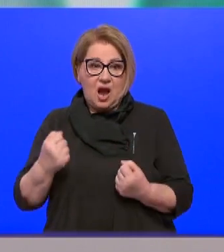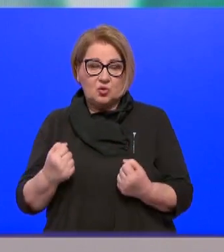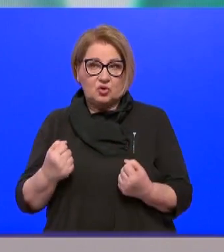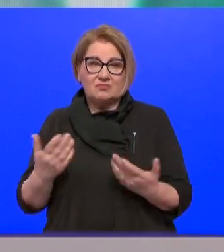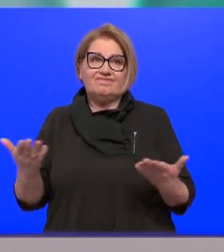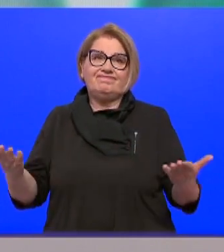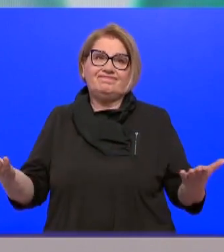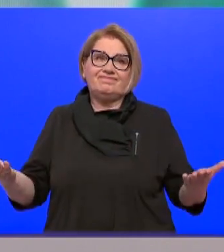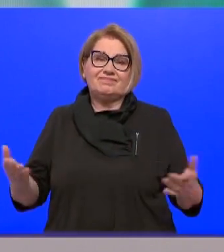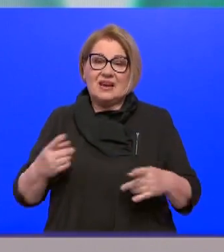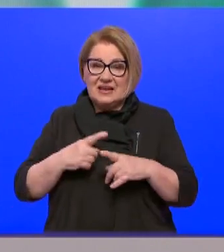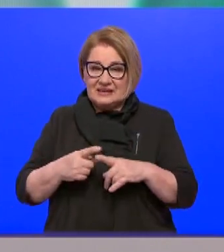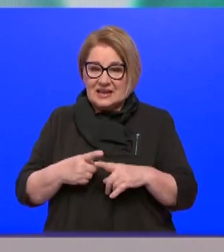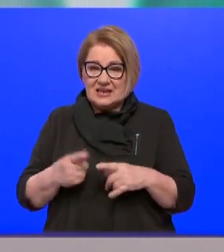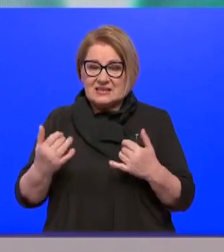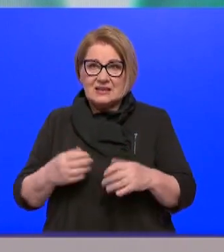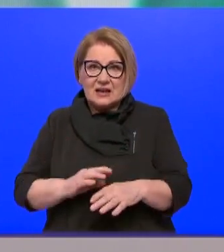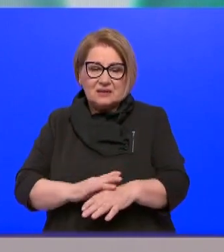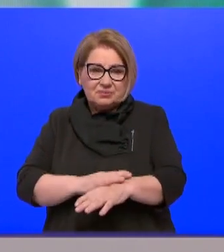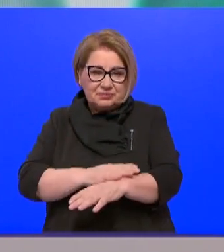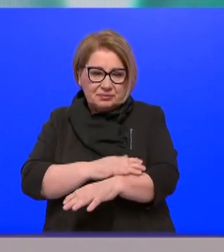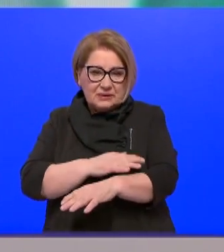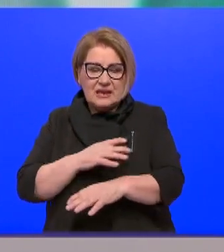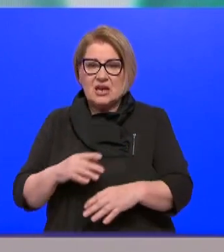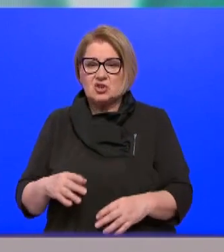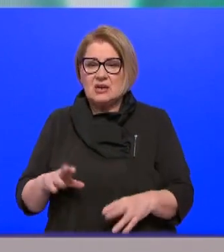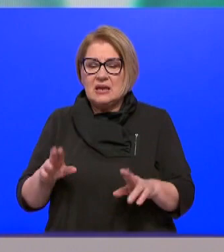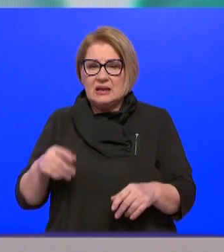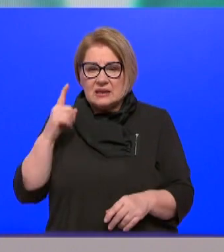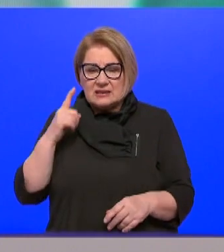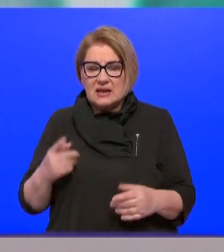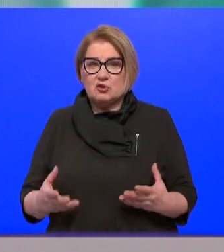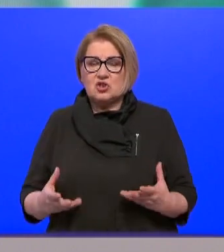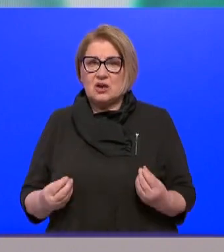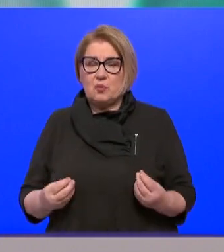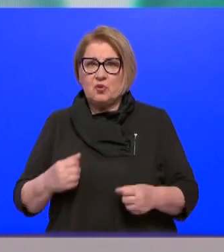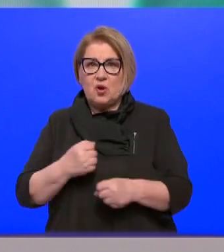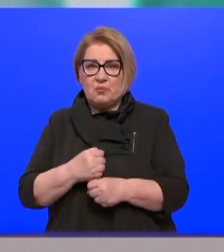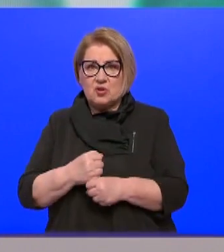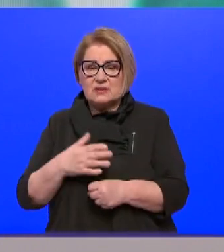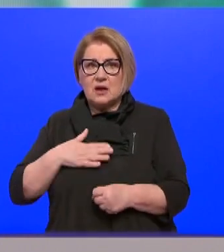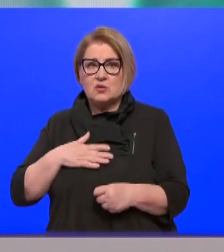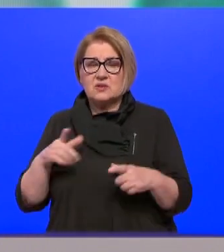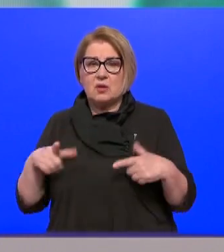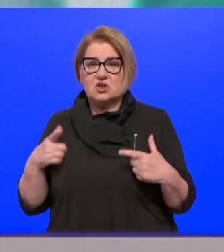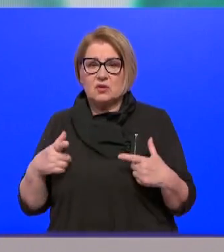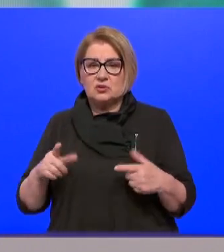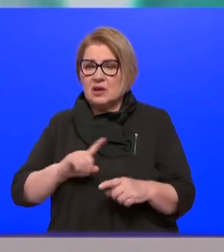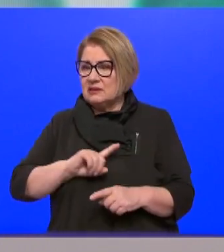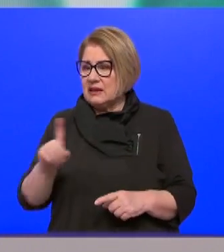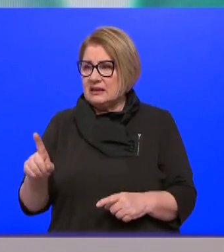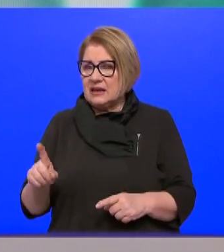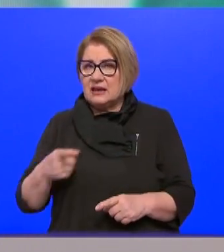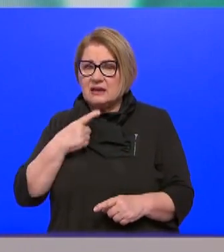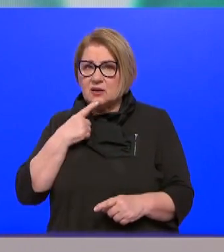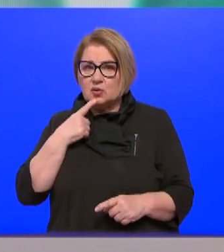su razlozi zbog kojih se ja i dan danas naježim i zbog kojih znam da imam još puno posla u svom životu, da nikada više ne čuje